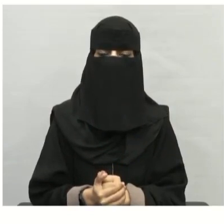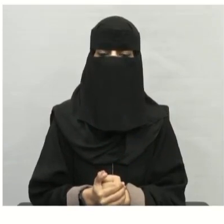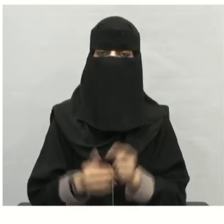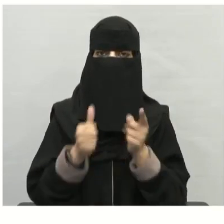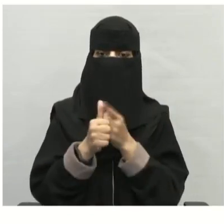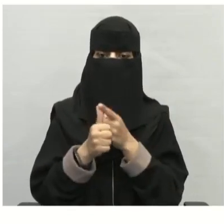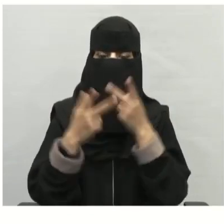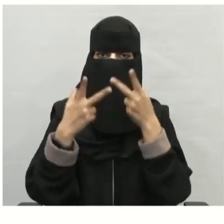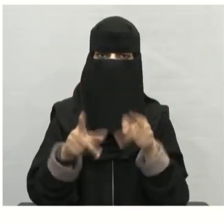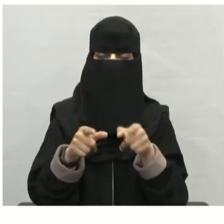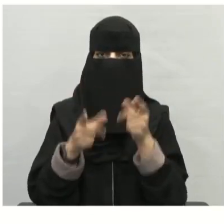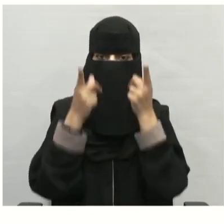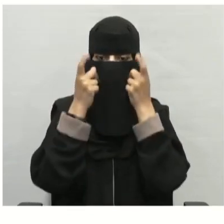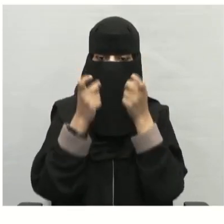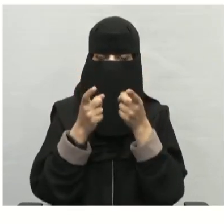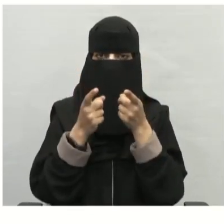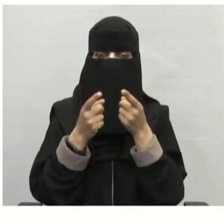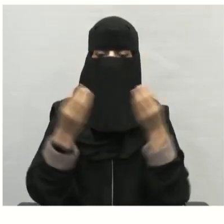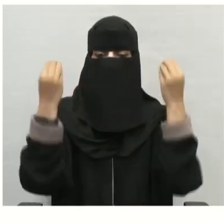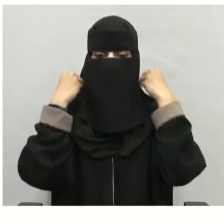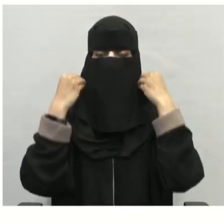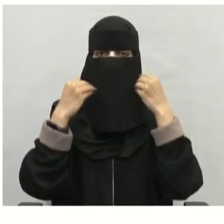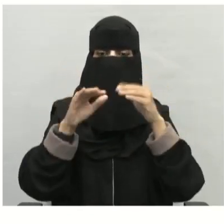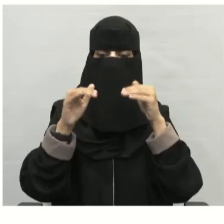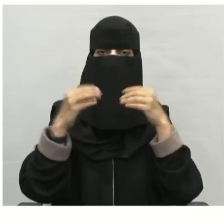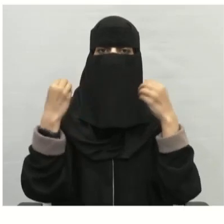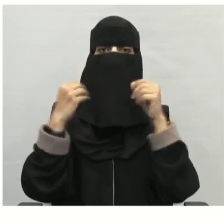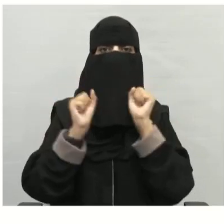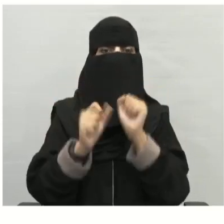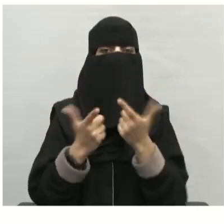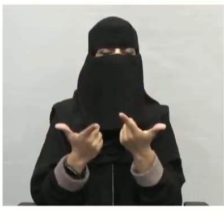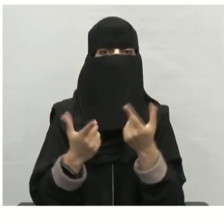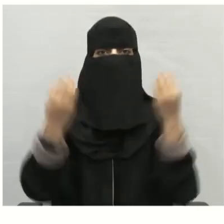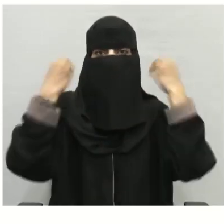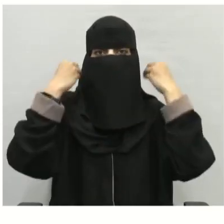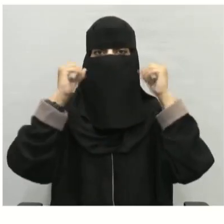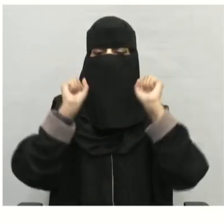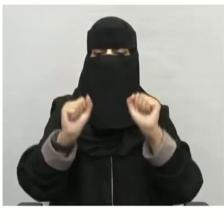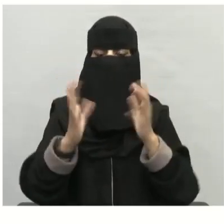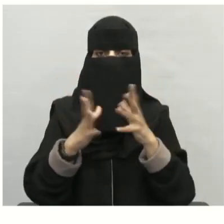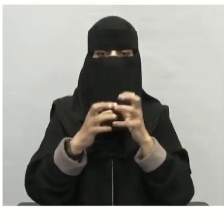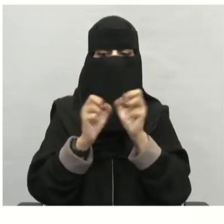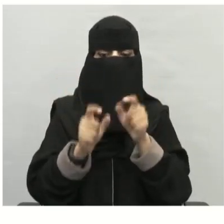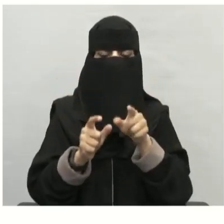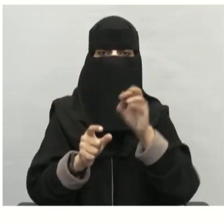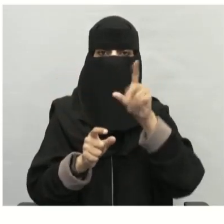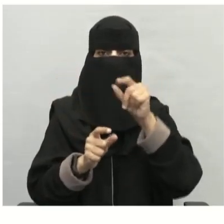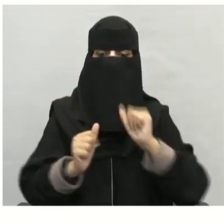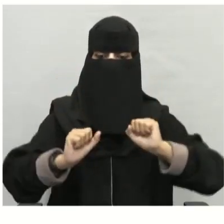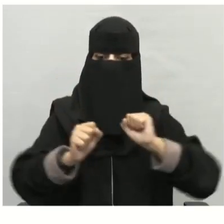اول ما بدانا به مفهوم اللياقه البدنيه ماذا اقصد باللياقه البدنيه هي